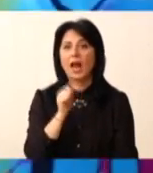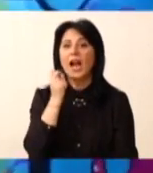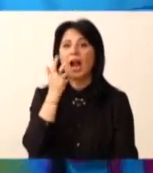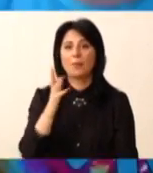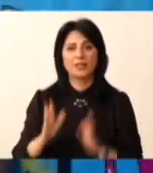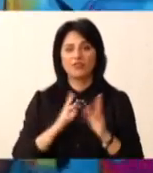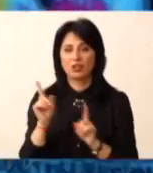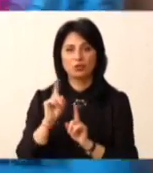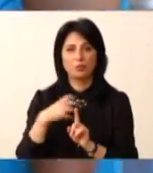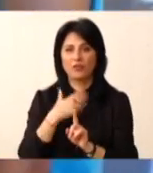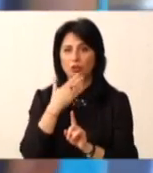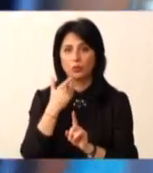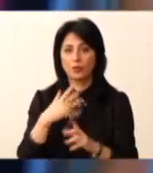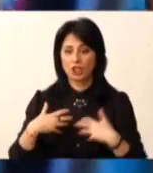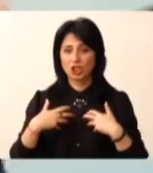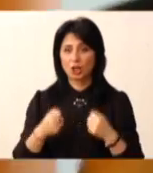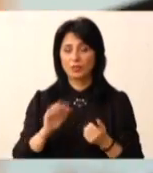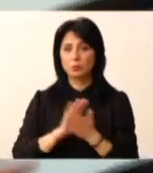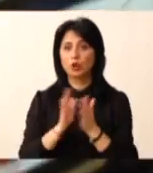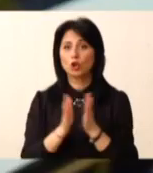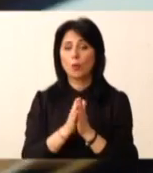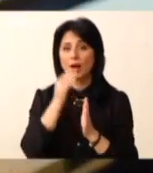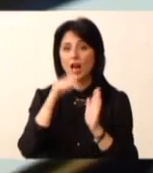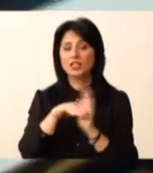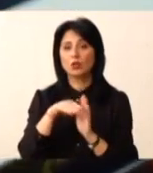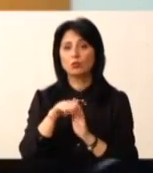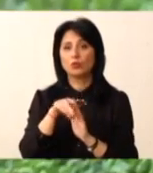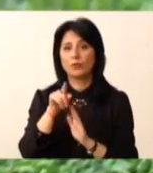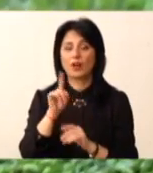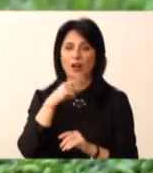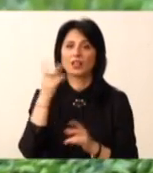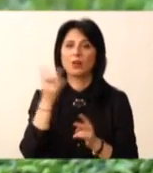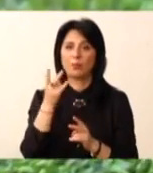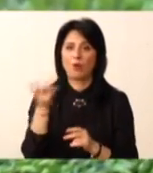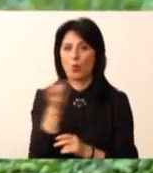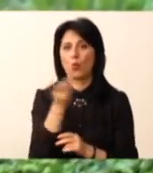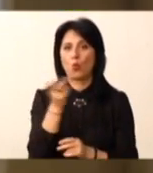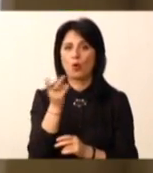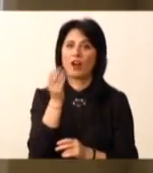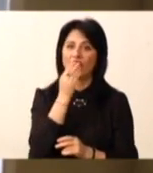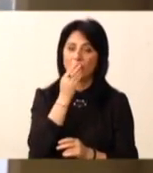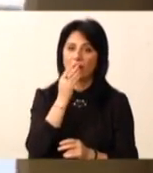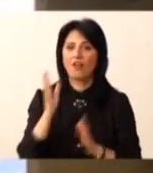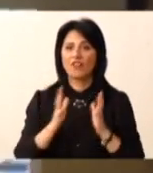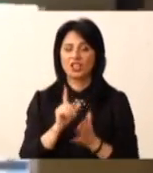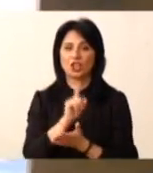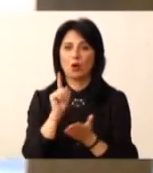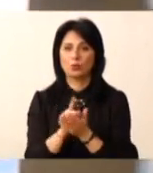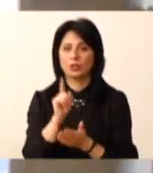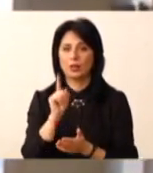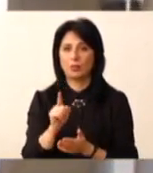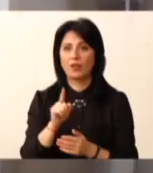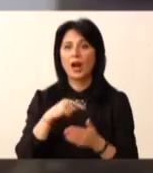რამდენს ვარჯიშობ, თუმცა ჯანმრთელობის მდგომარეობის გასაუმჯობესებლად, რა თქმა უნდა, ორივე, კვებაც და ვარჯიშიც